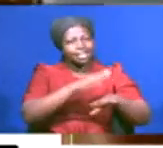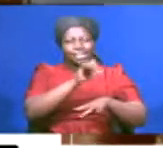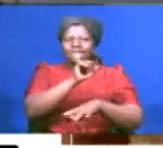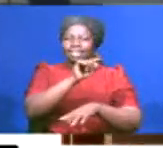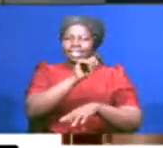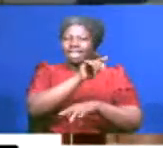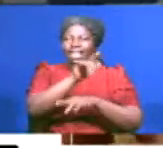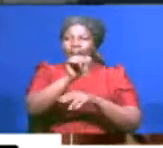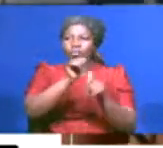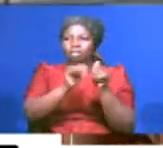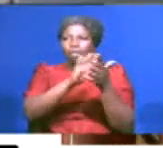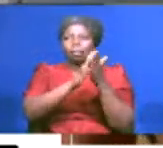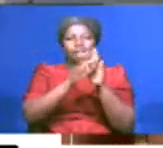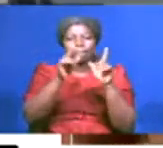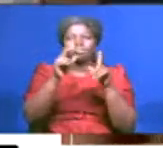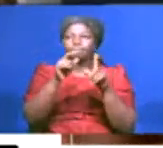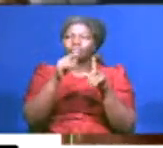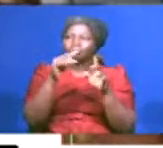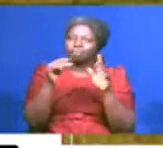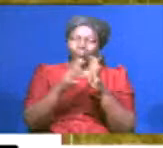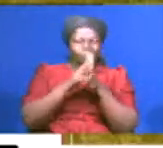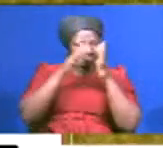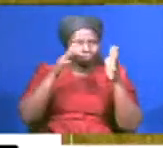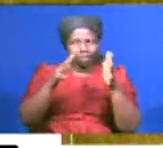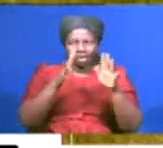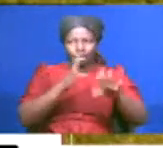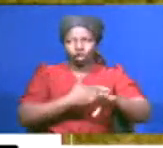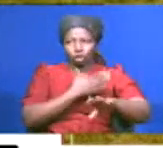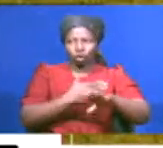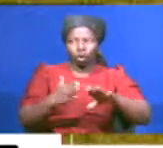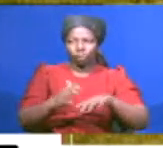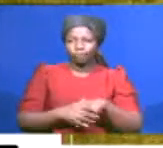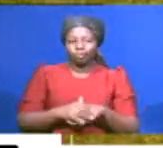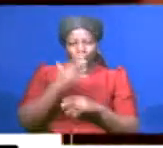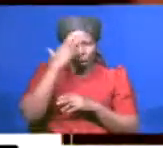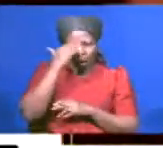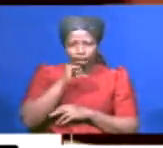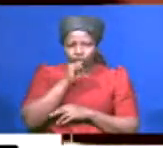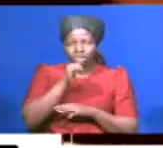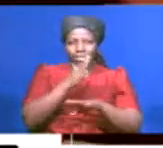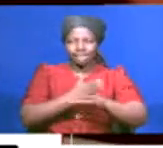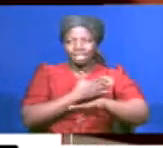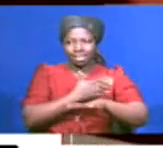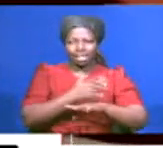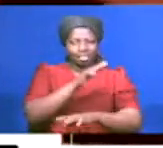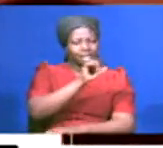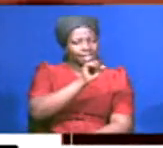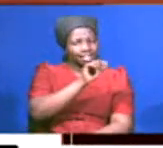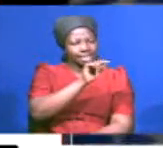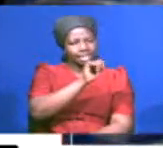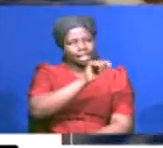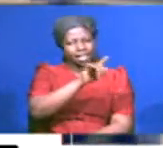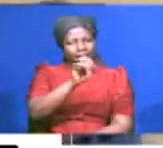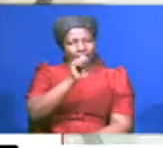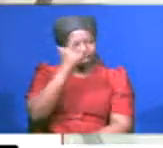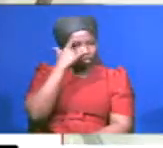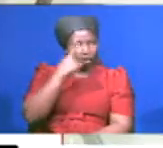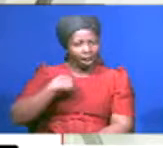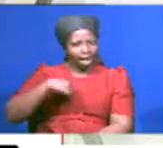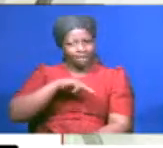Yes. Now, why don't you sing Stella for us? Right a now. Cappella, right